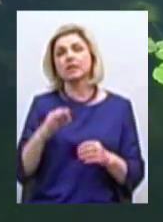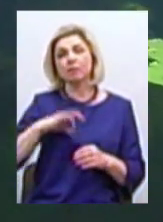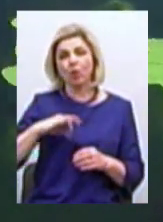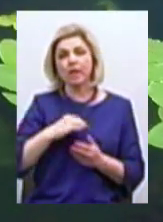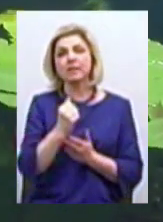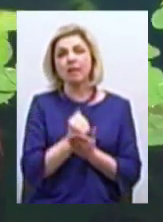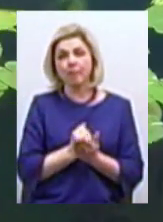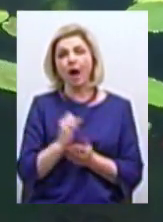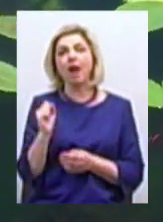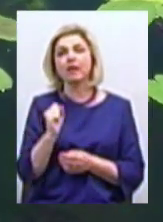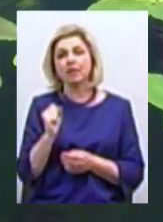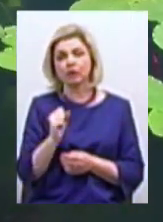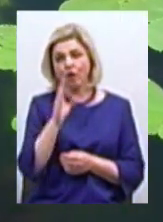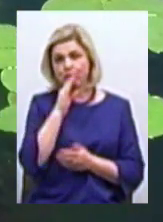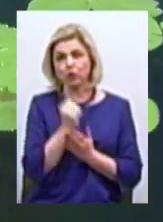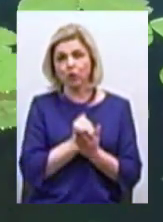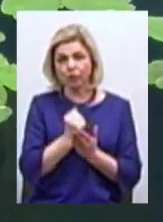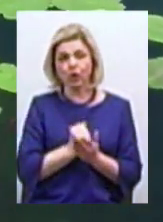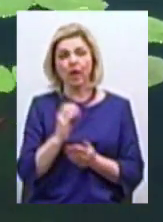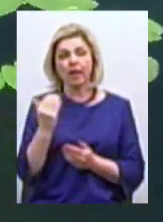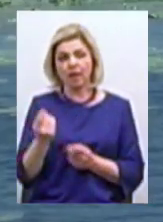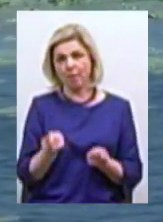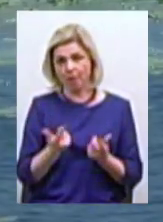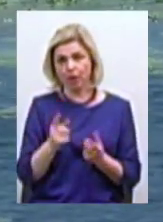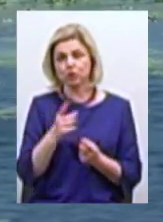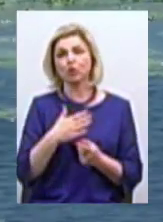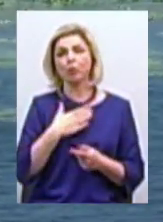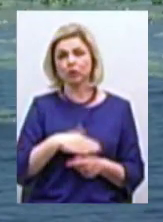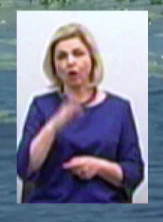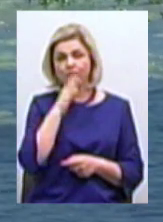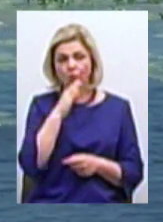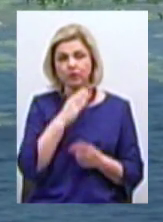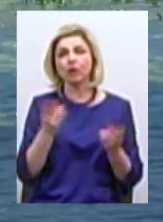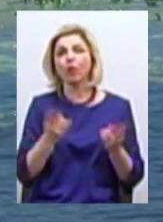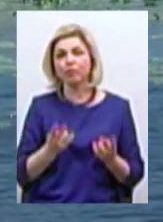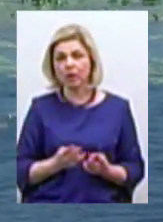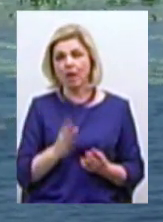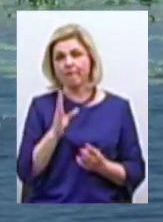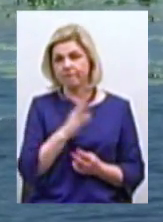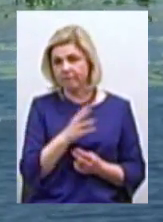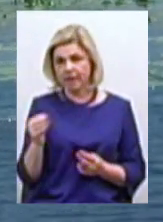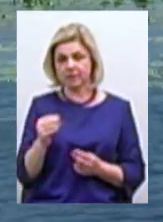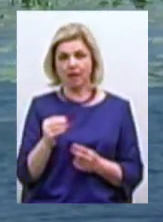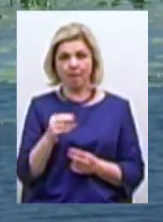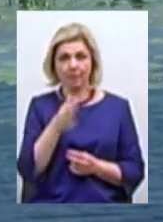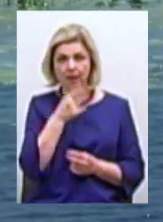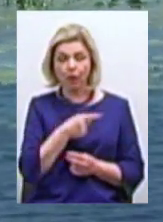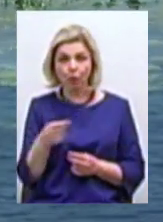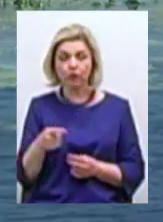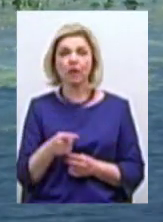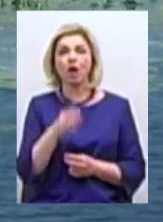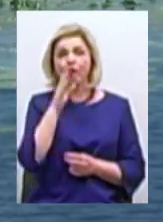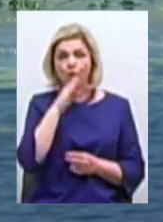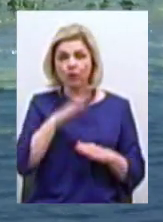запаси Олександрівського водосховища, але їх замало, щоб задовольнити водогосподарські потреби у весь межений період. Підняття рівня водойми до